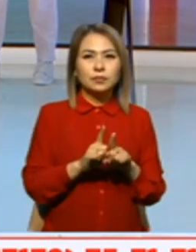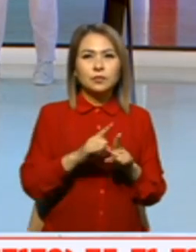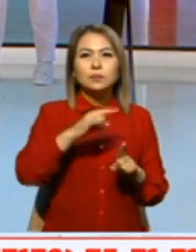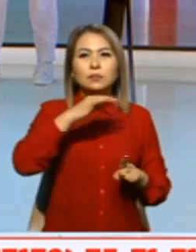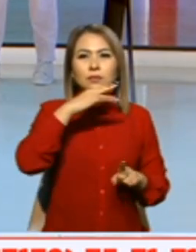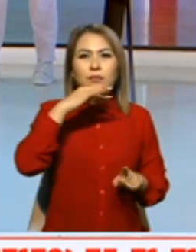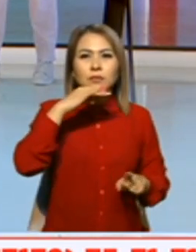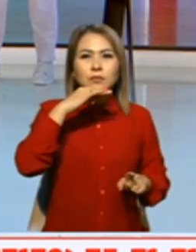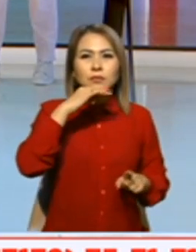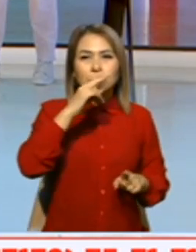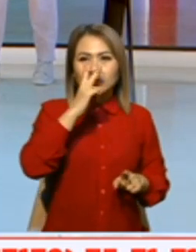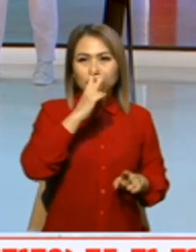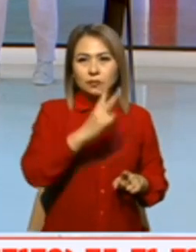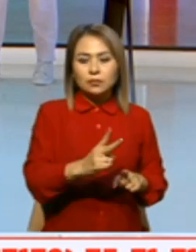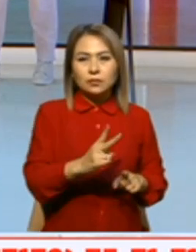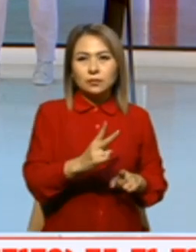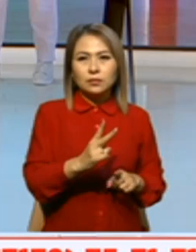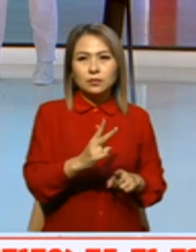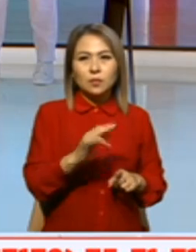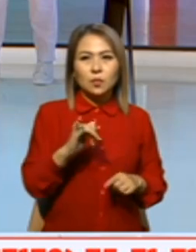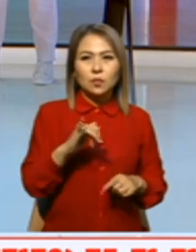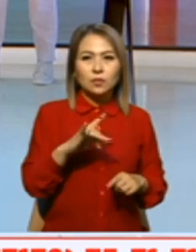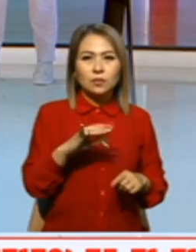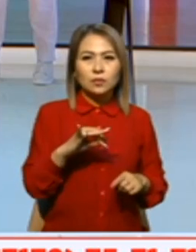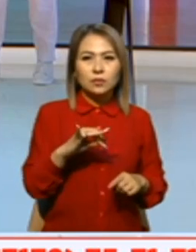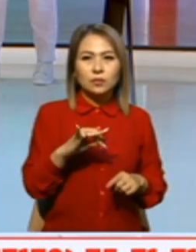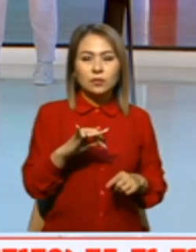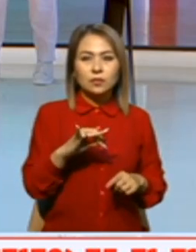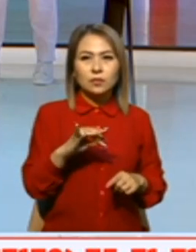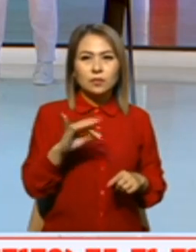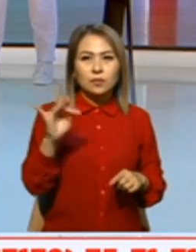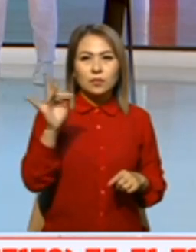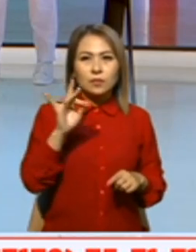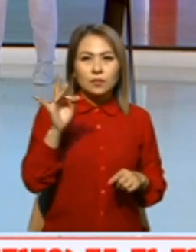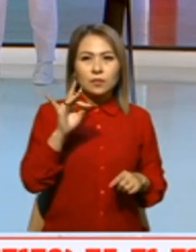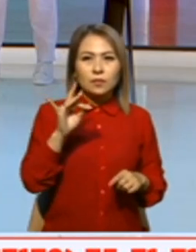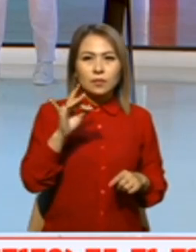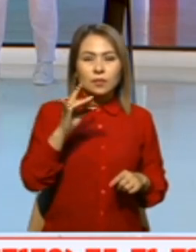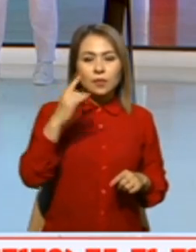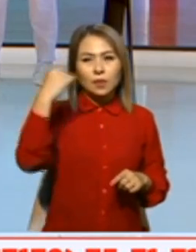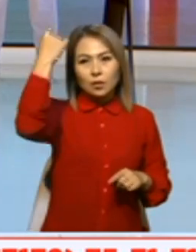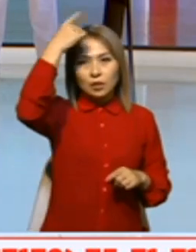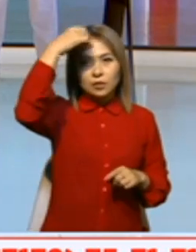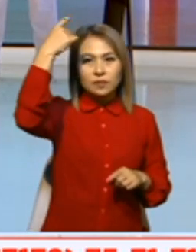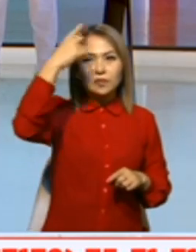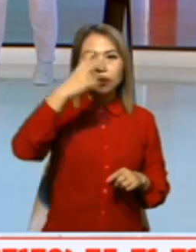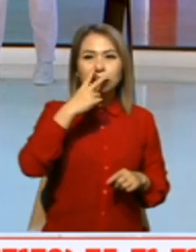көбінде осы жерге қарап, УЗИ-ді үлкен радиончокпен қарайды ғой, қарайтыған мына жерде